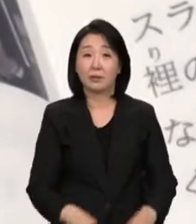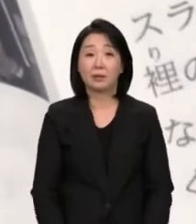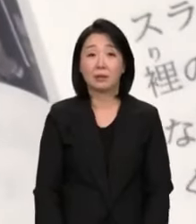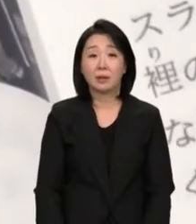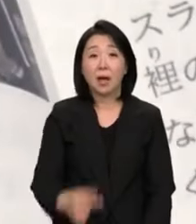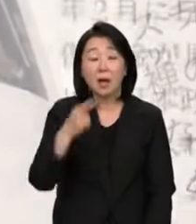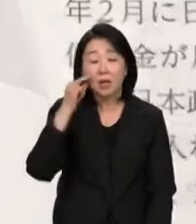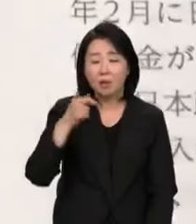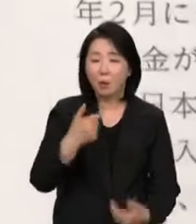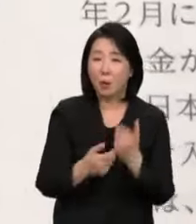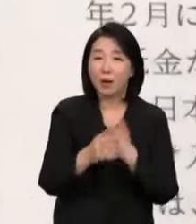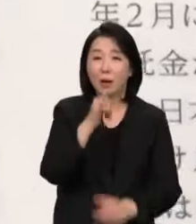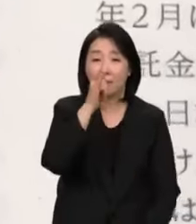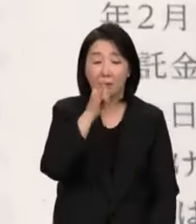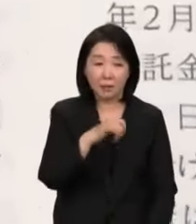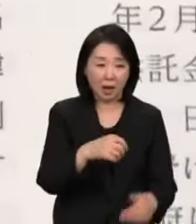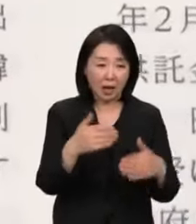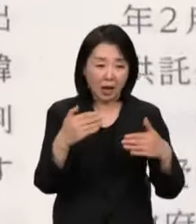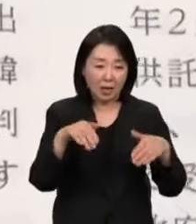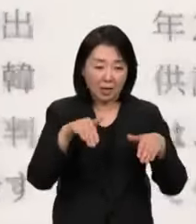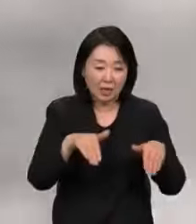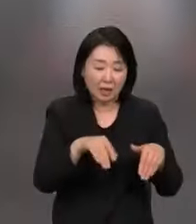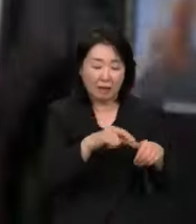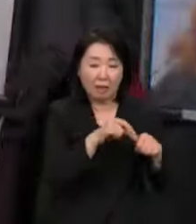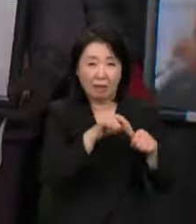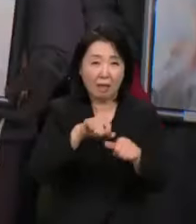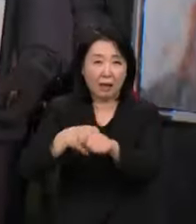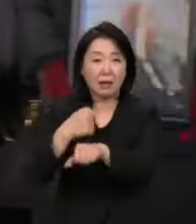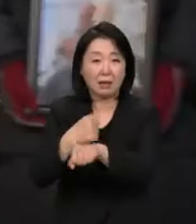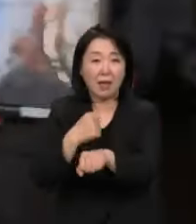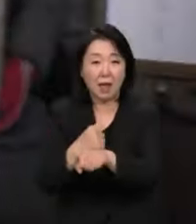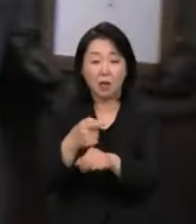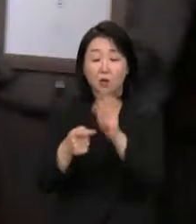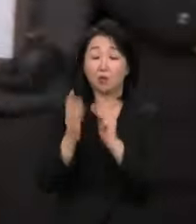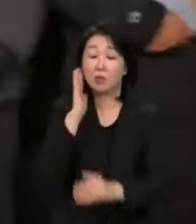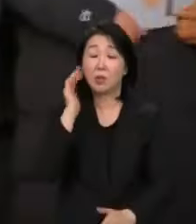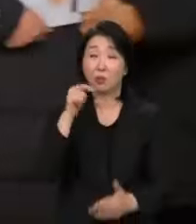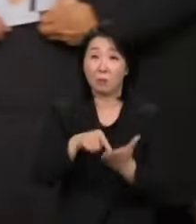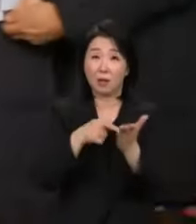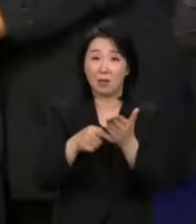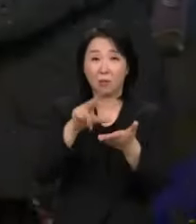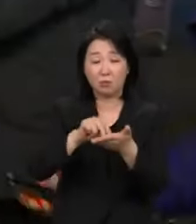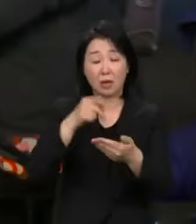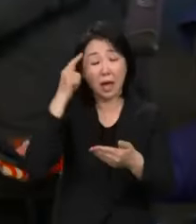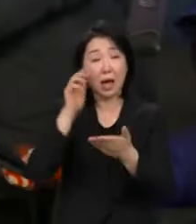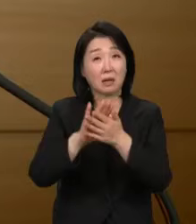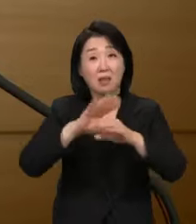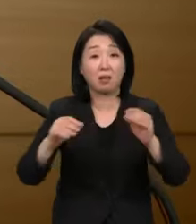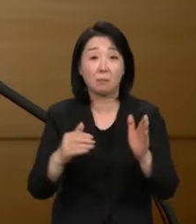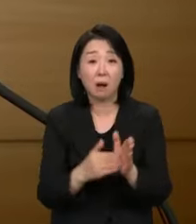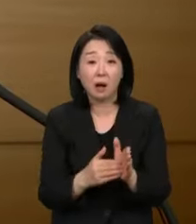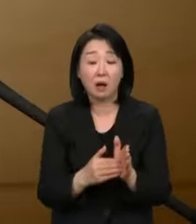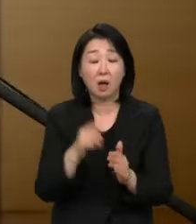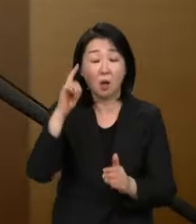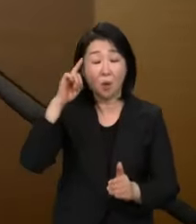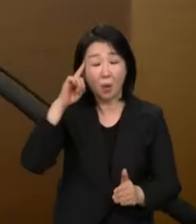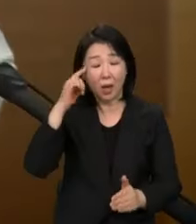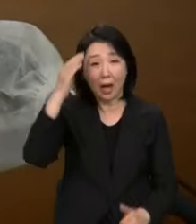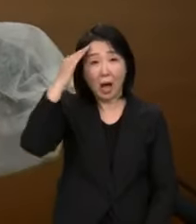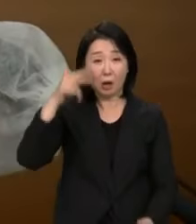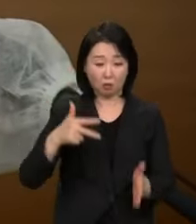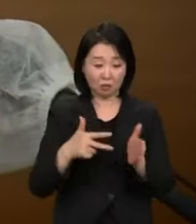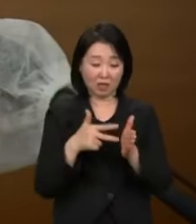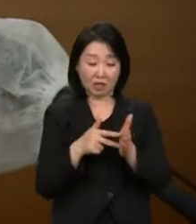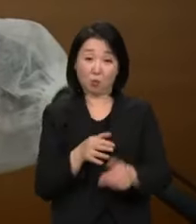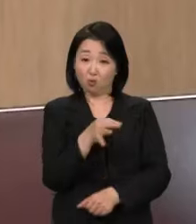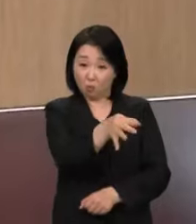정부가 껄끄럽게 여겼던 강제징용 배상 문제를 윤석열 대통령이 앞장서 해결해 줬다는 겁니다. 이른바 제3자